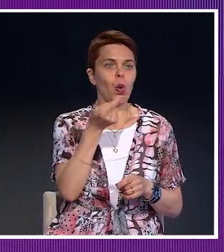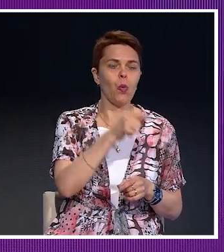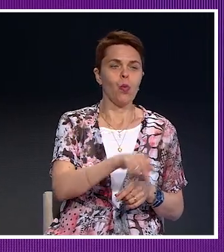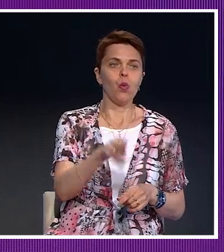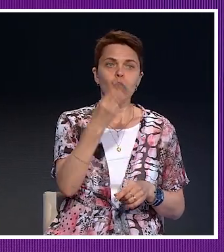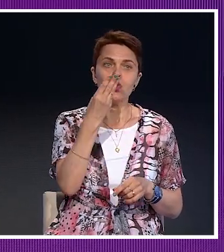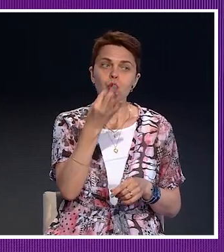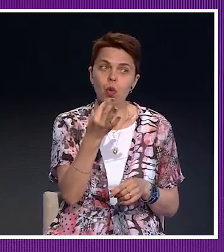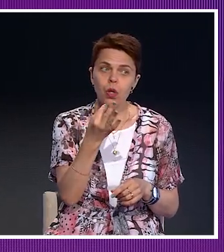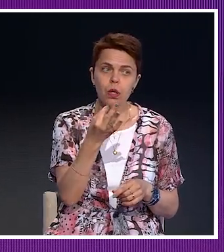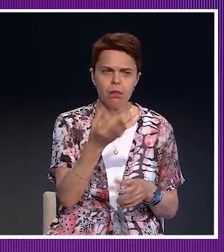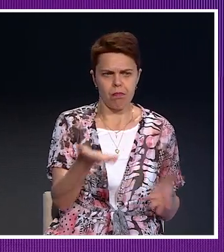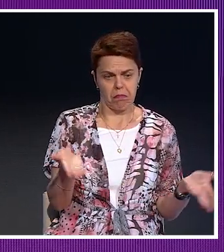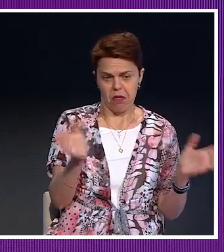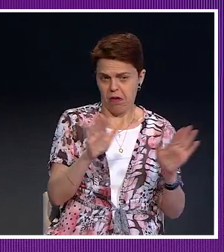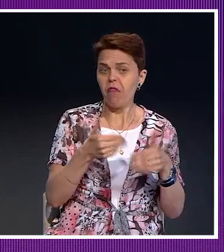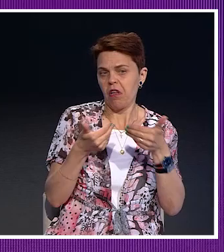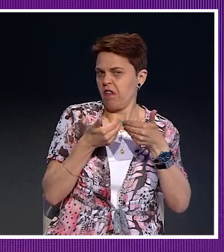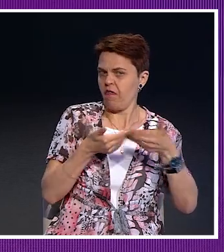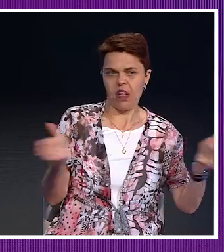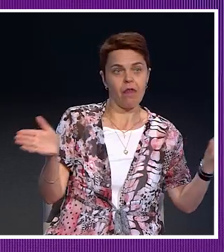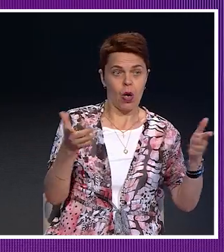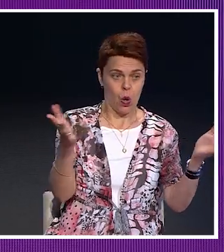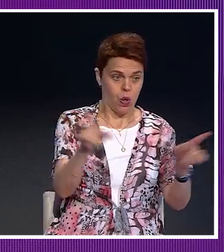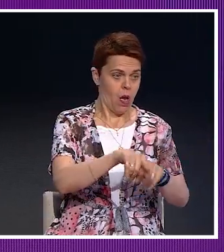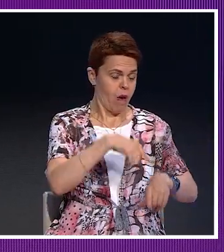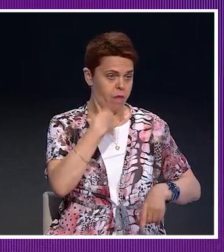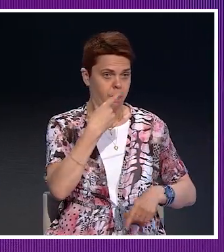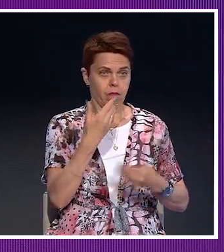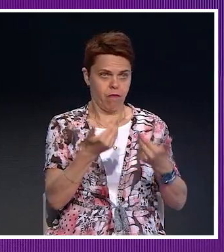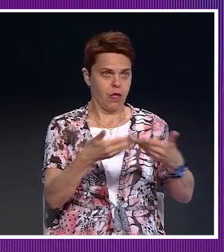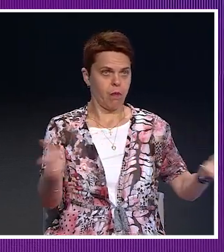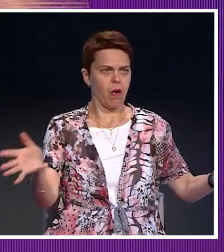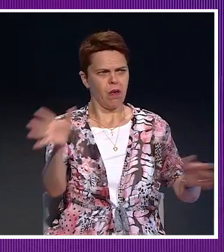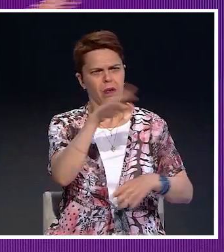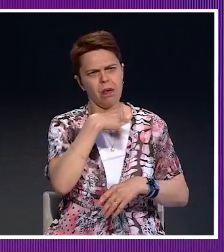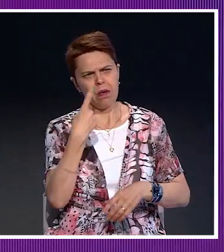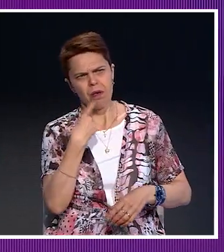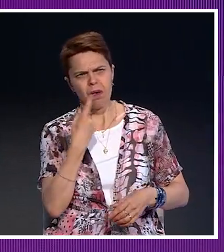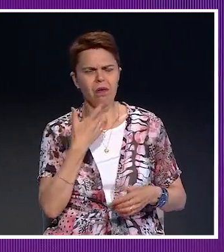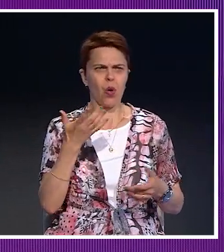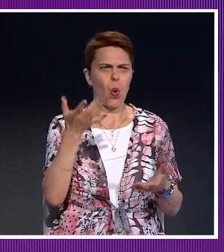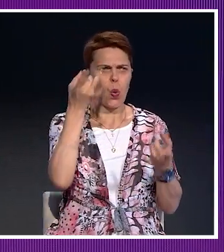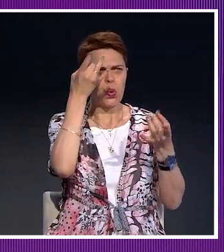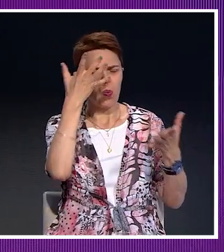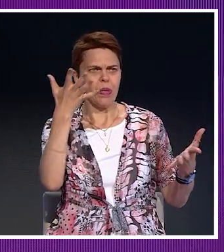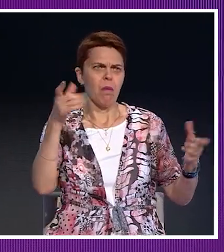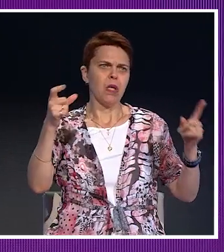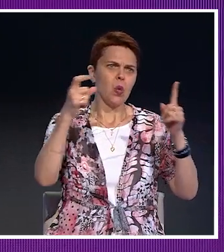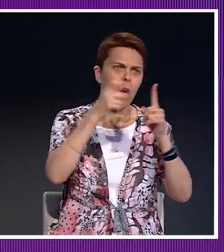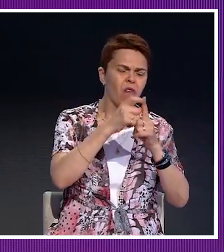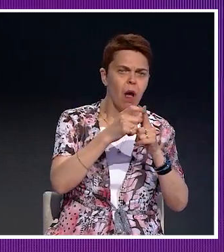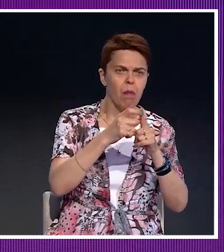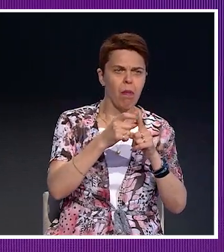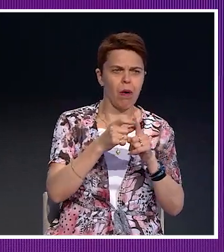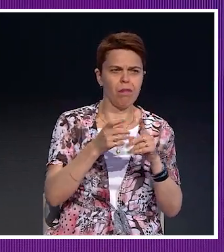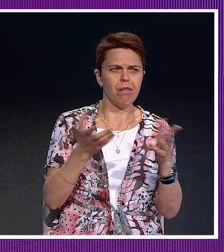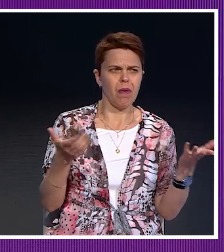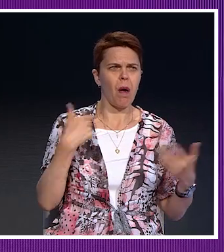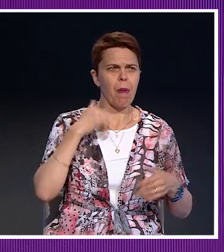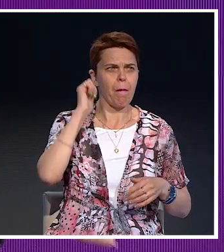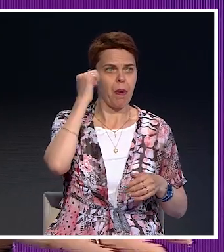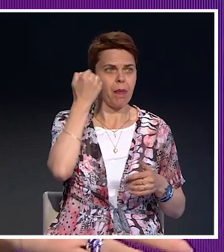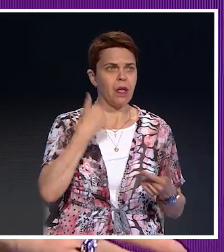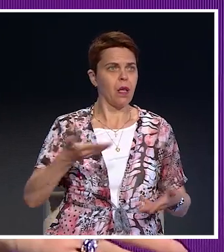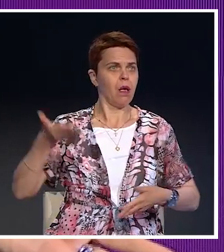що, давайте відверто, там, якщо ми відверто говоримо, ми можемо тут красивими, розумними словами, але ну, ми